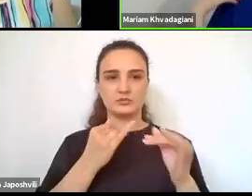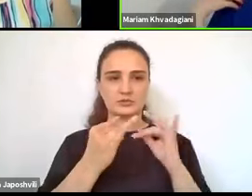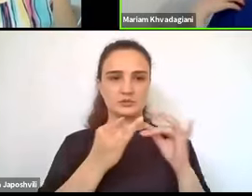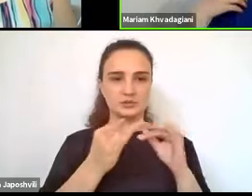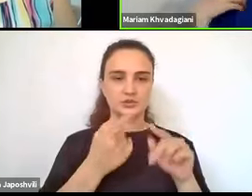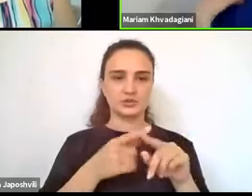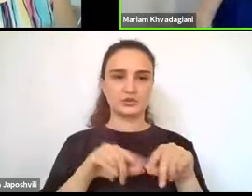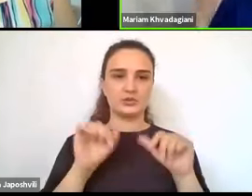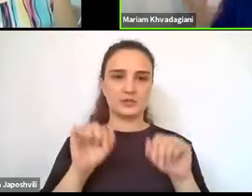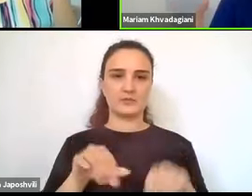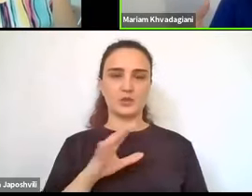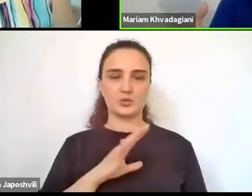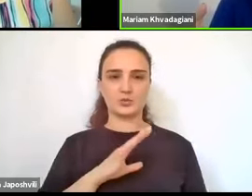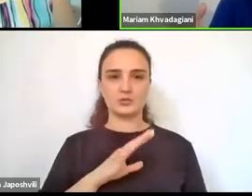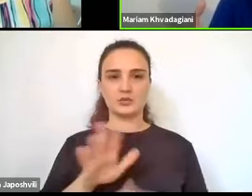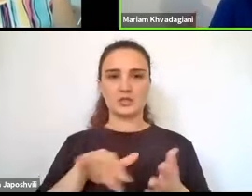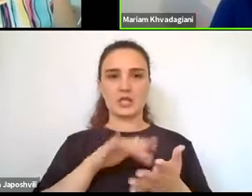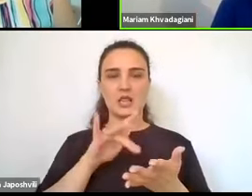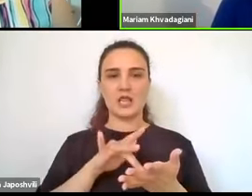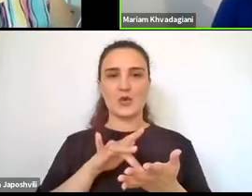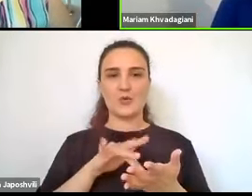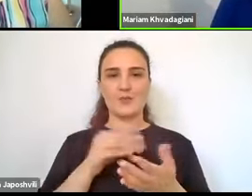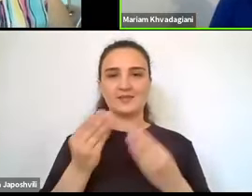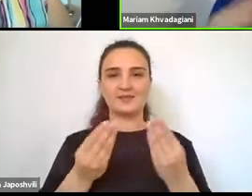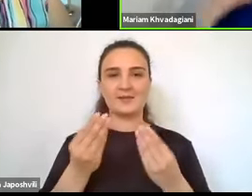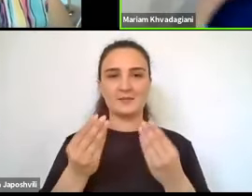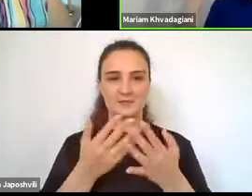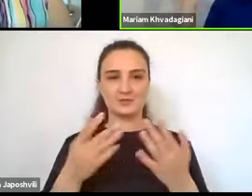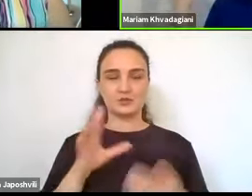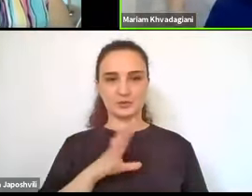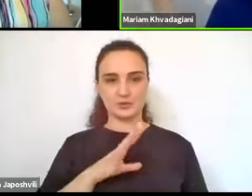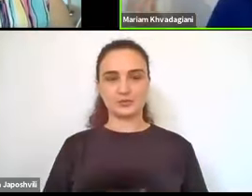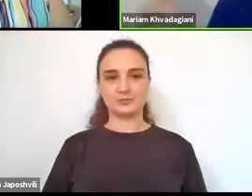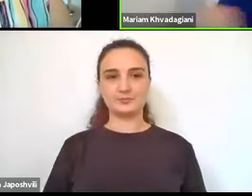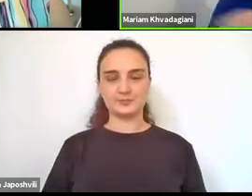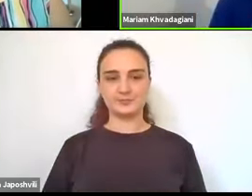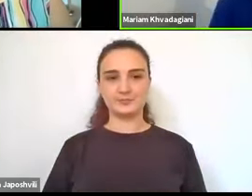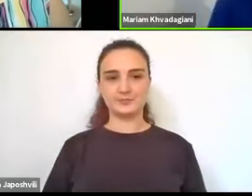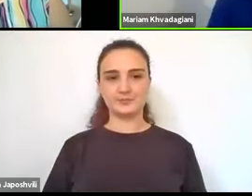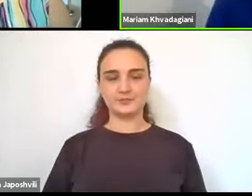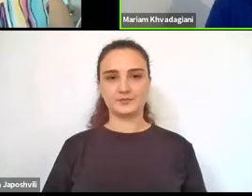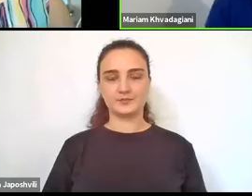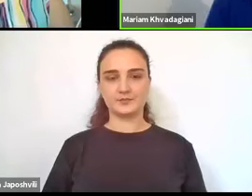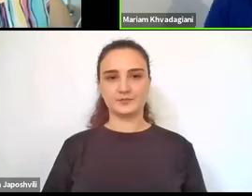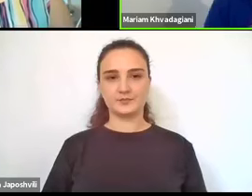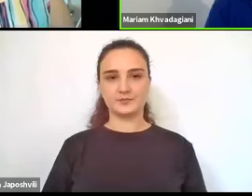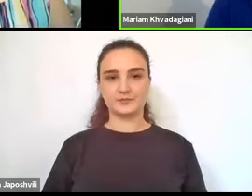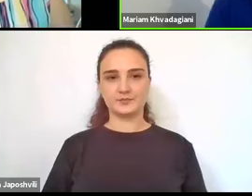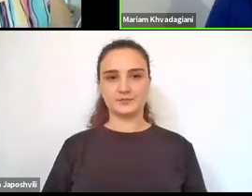ეს ჩვენ დროს ქალაქობანას რო თამაშობდით ხოლმე, თუ იქნება ეს